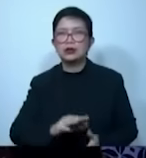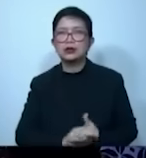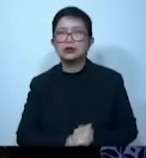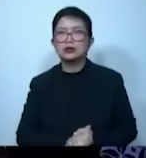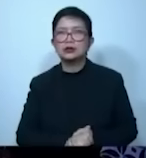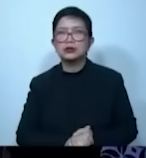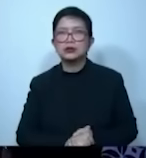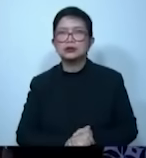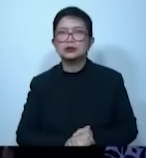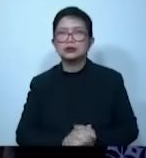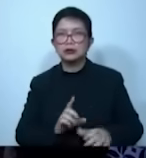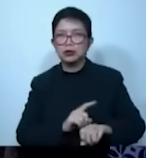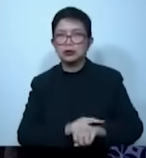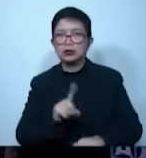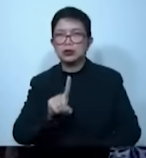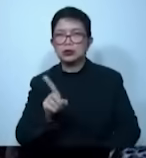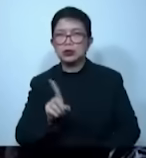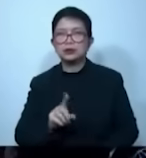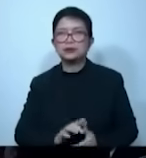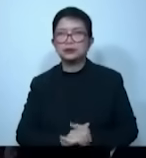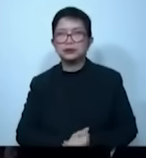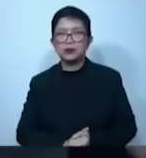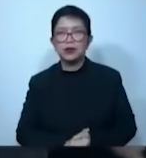Bapak 1 menit dimulai dari